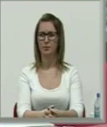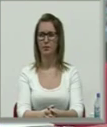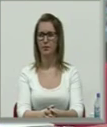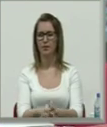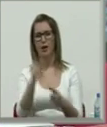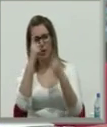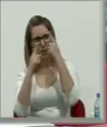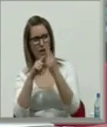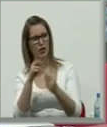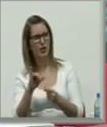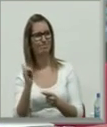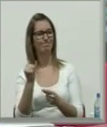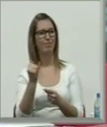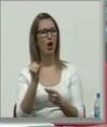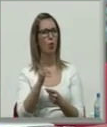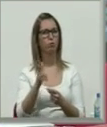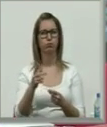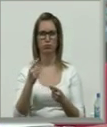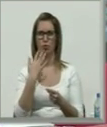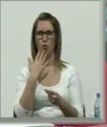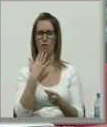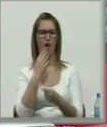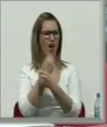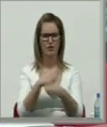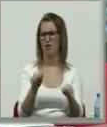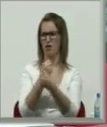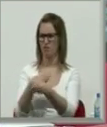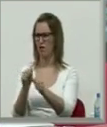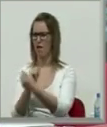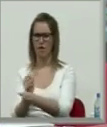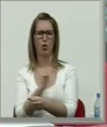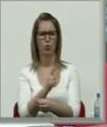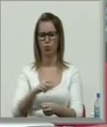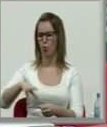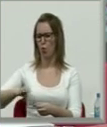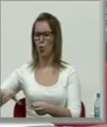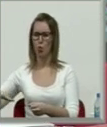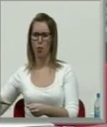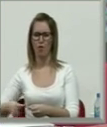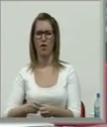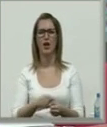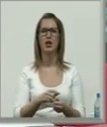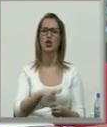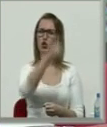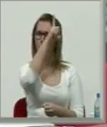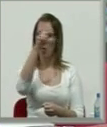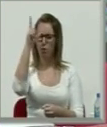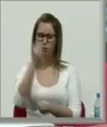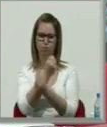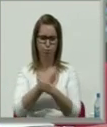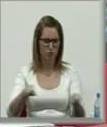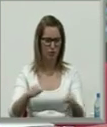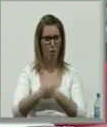ponieważ mamy świadomość tego, ile jest zwolnień, że są zwolnienia grupowe, że ludzie tracą pracę,